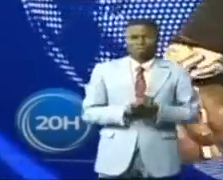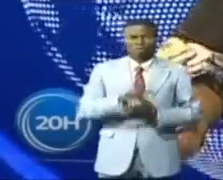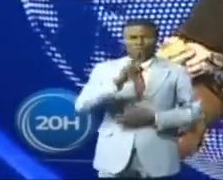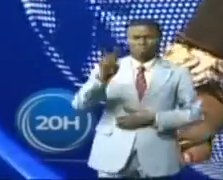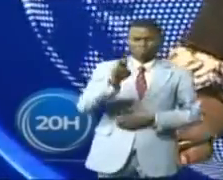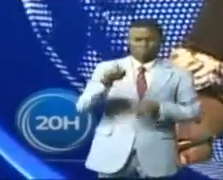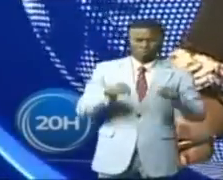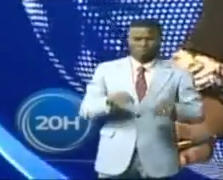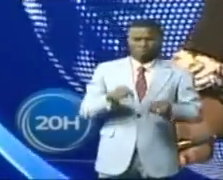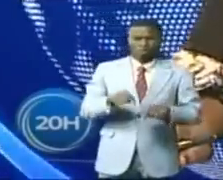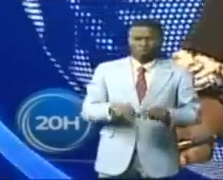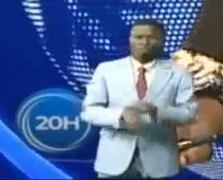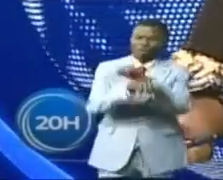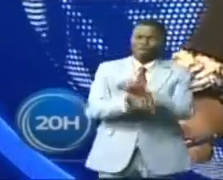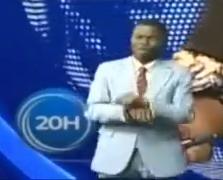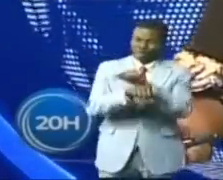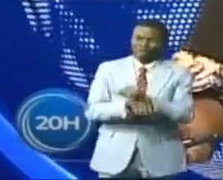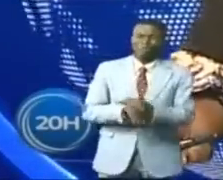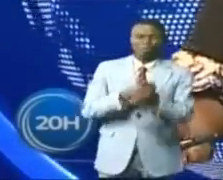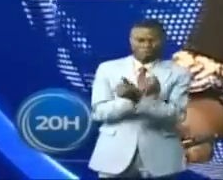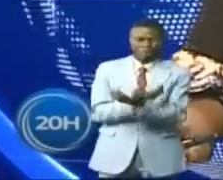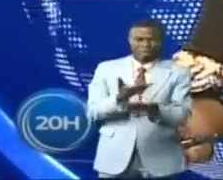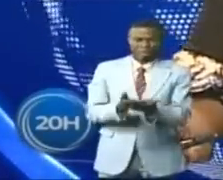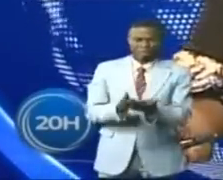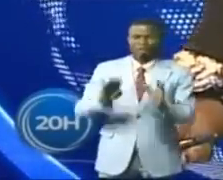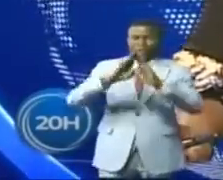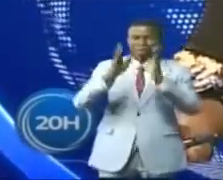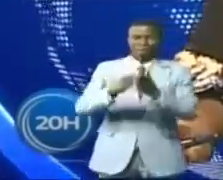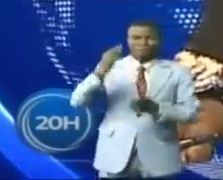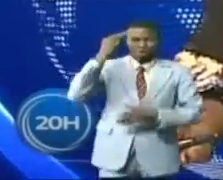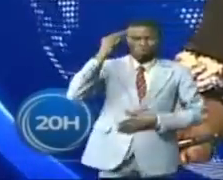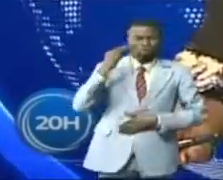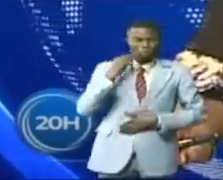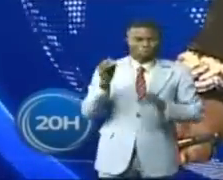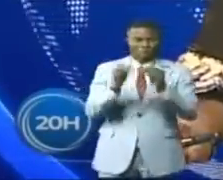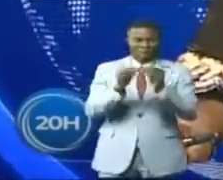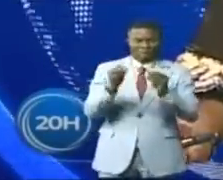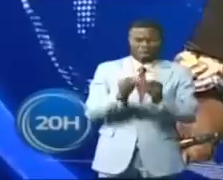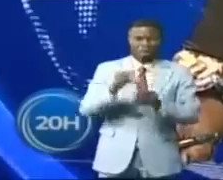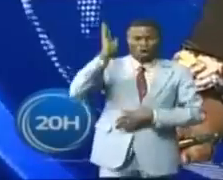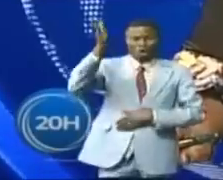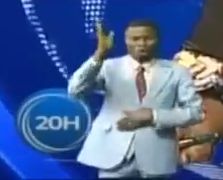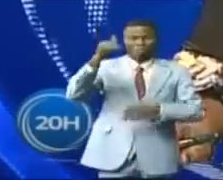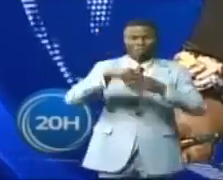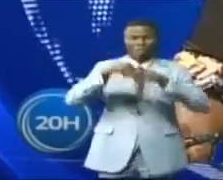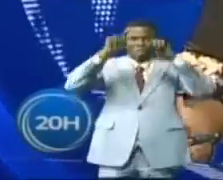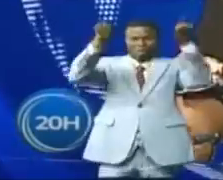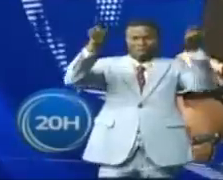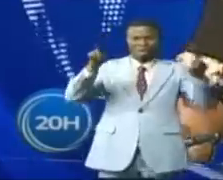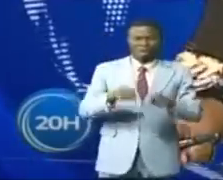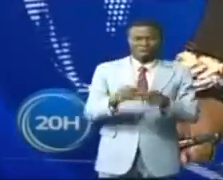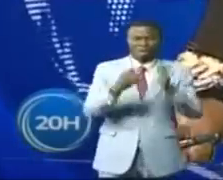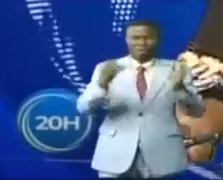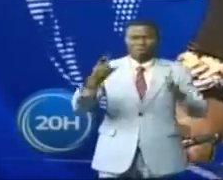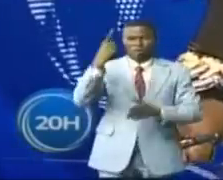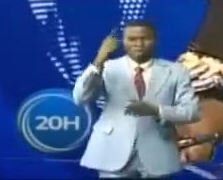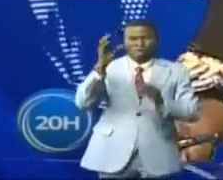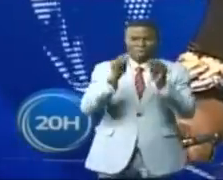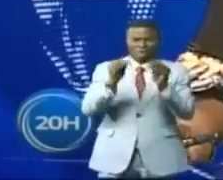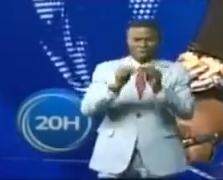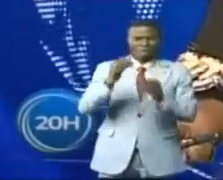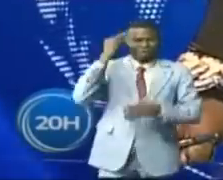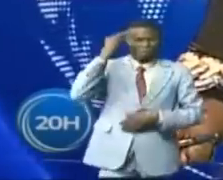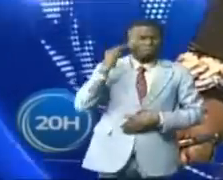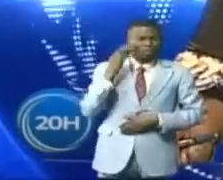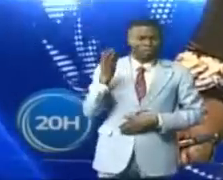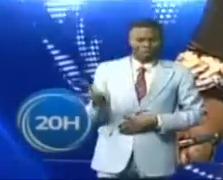Vendredi, c'est aujourd'hui, et la tradition a été respectée. Les membres du gouvernement étaient en visioconférence pour la 61e réunion